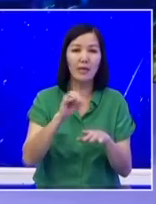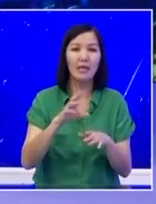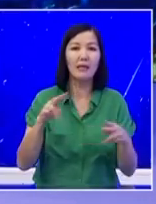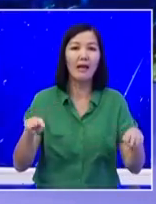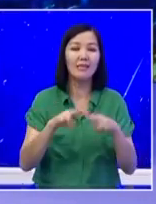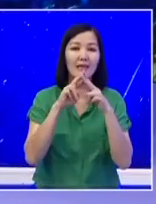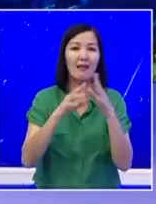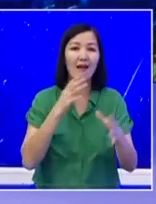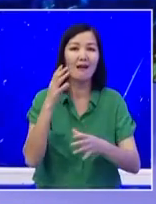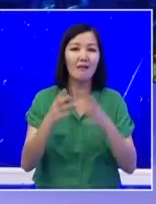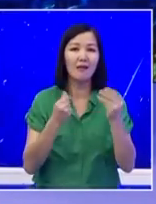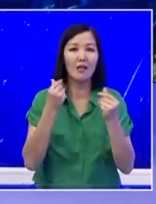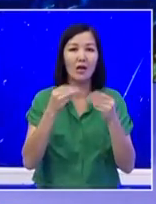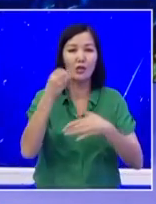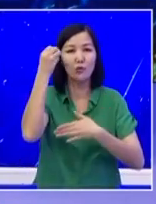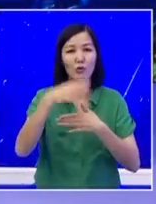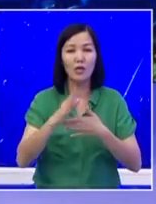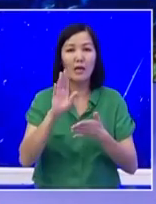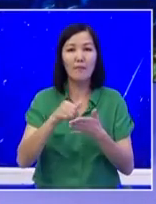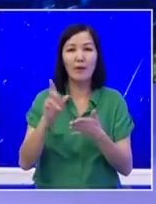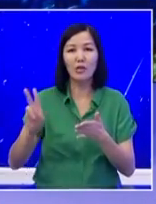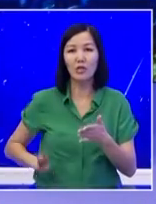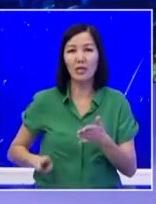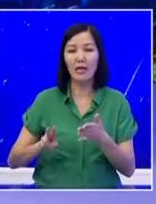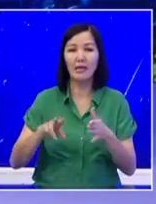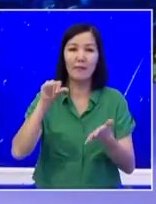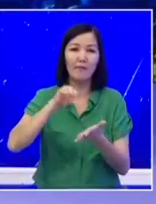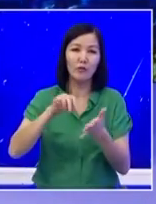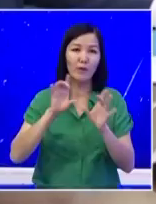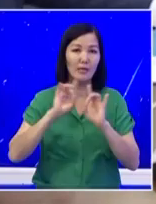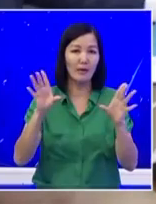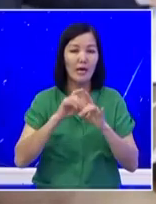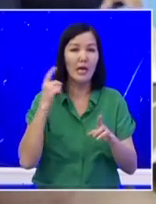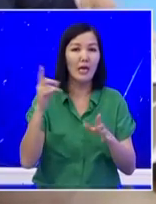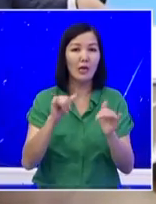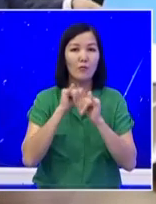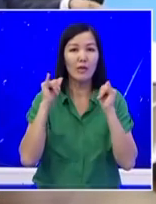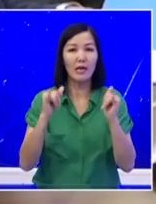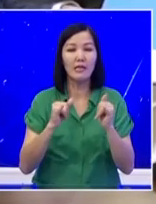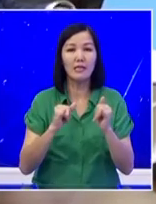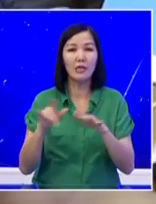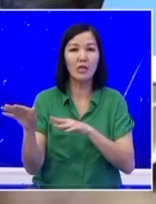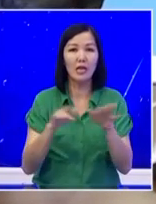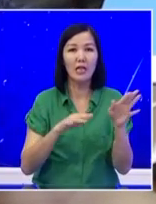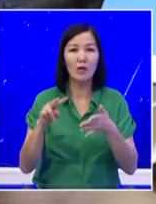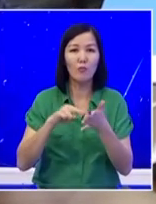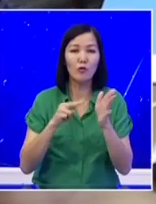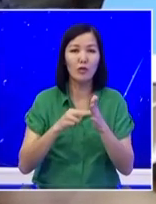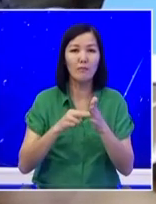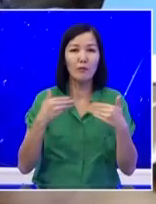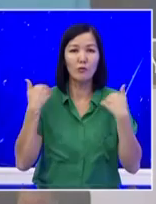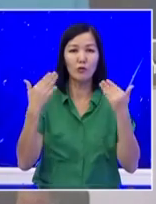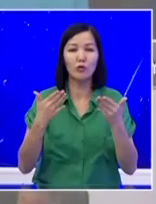Атамекен, Астана халықаралық қаржы орталықтарының басшылары баяндама жасады. Экономиканы дамытуда одан арғы шаралар